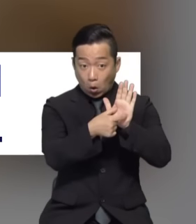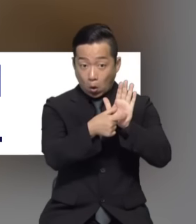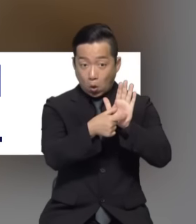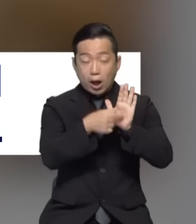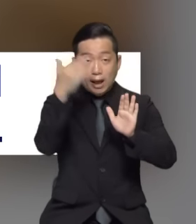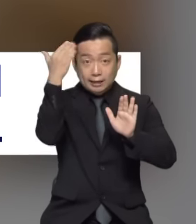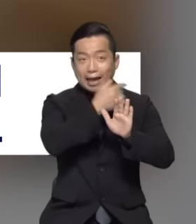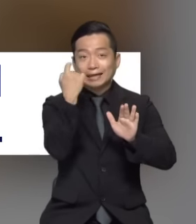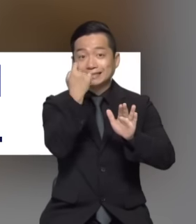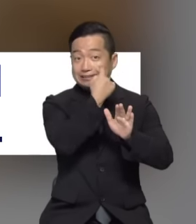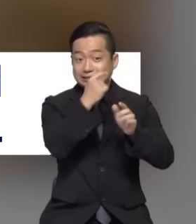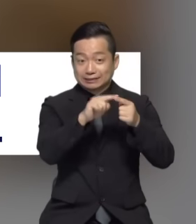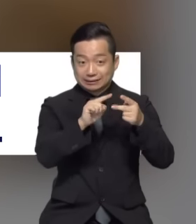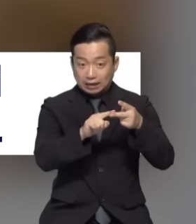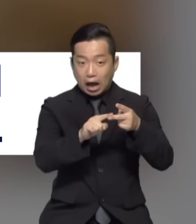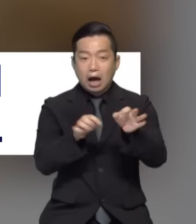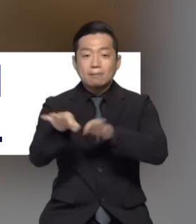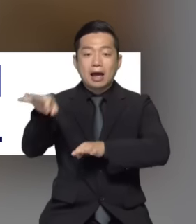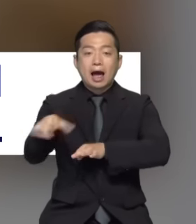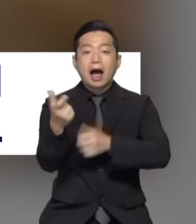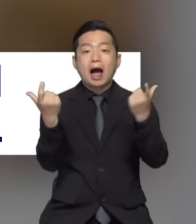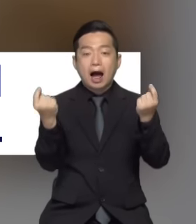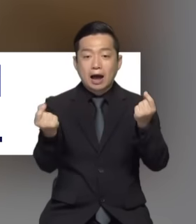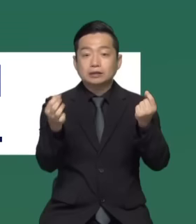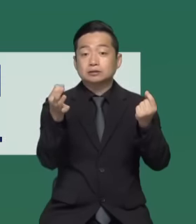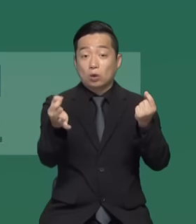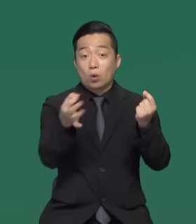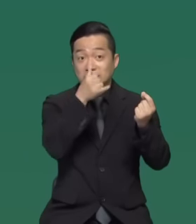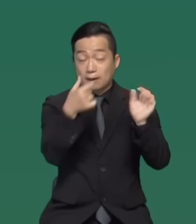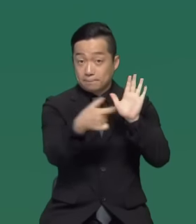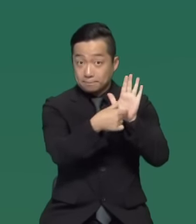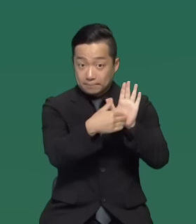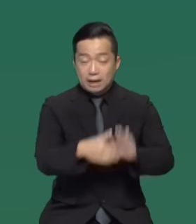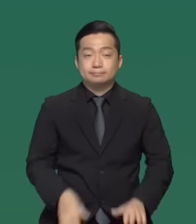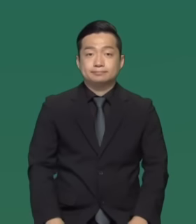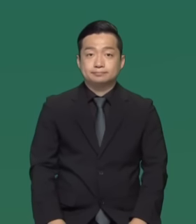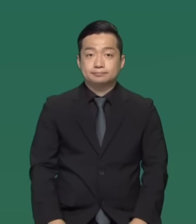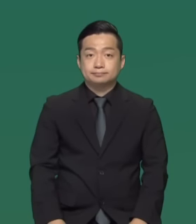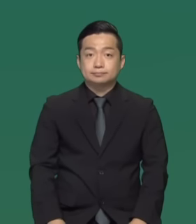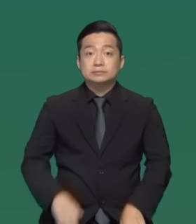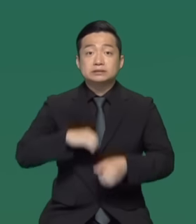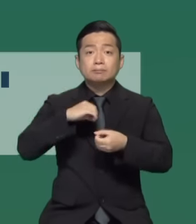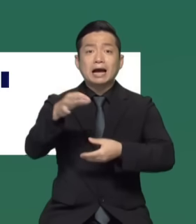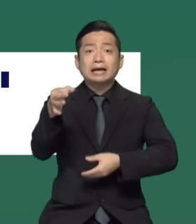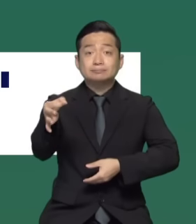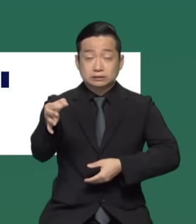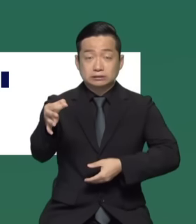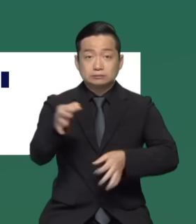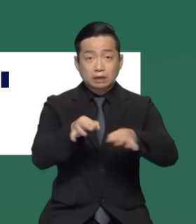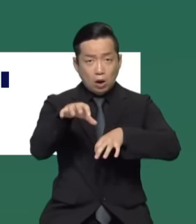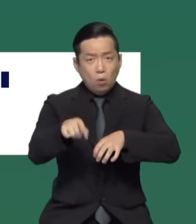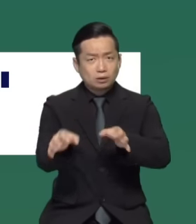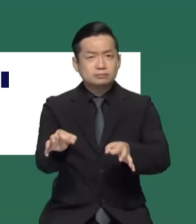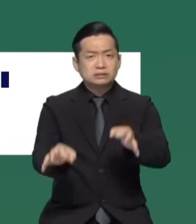배지와 매장과 같은 가격 배지를 노출해드리고 있는데요. 배민 측은 배달 음식 가격이 매장보다 비쌀 수 있다는 우려를